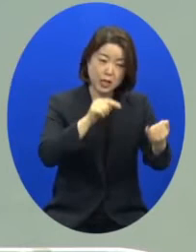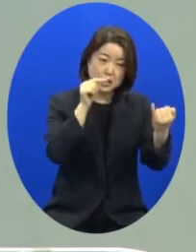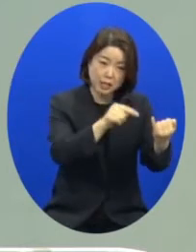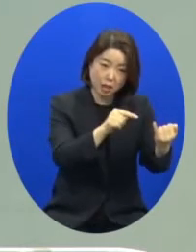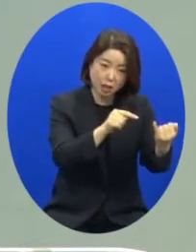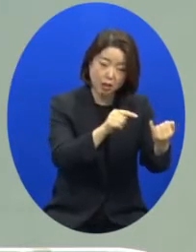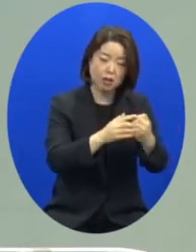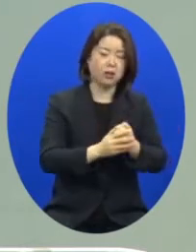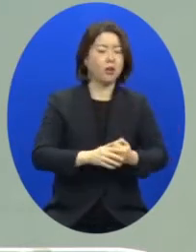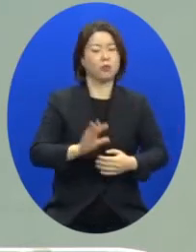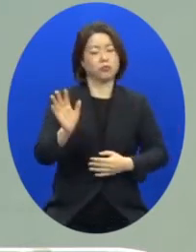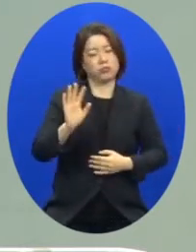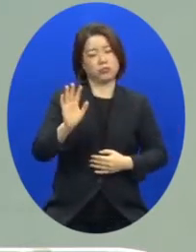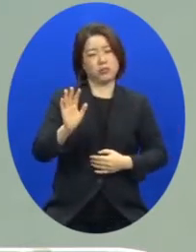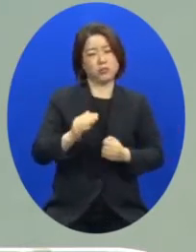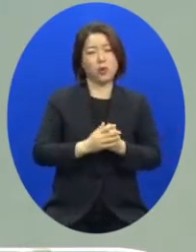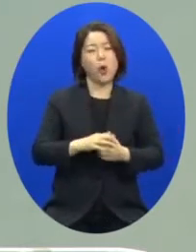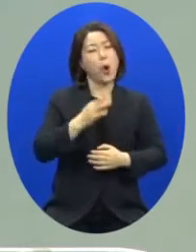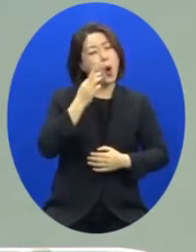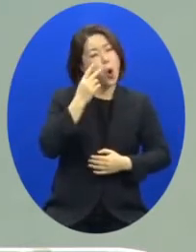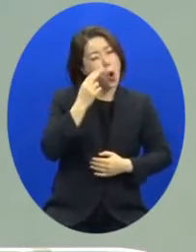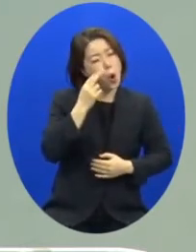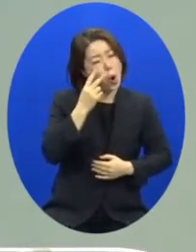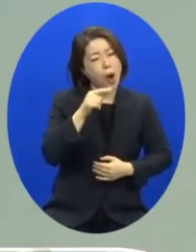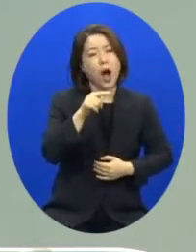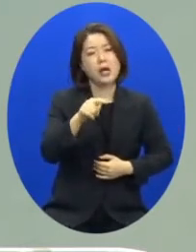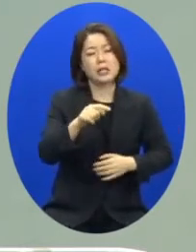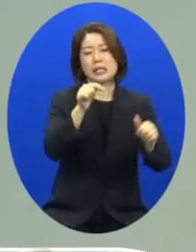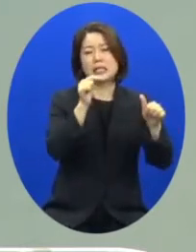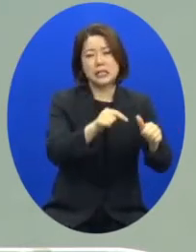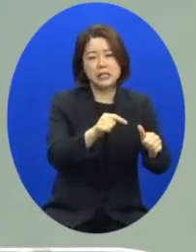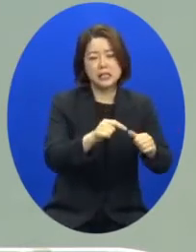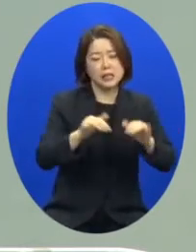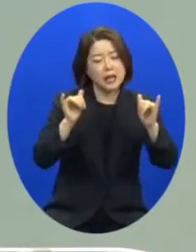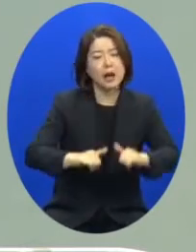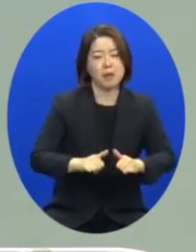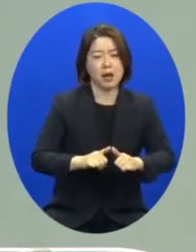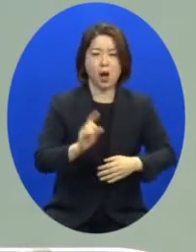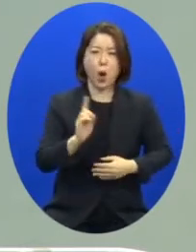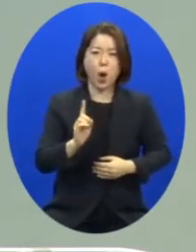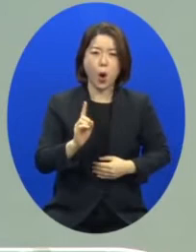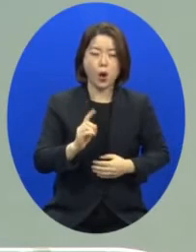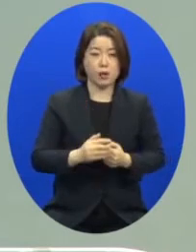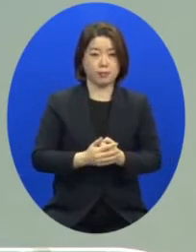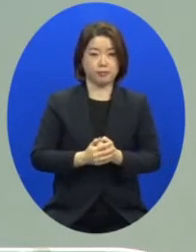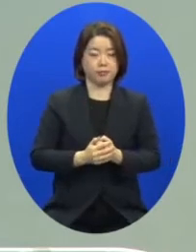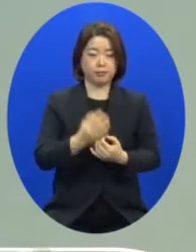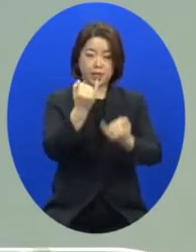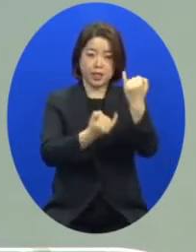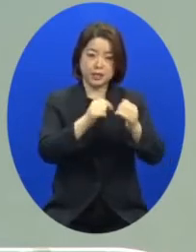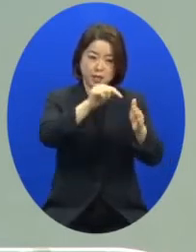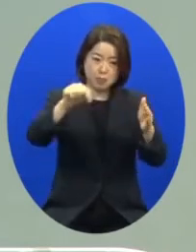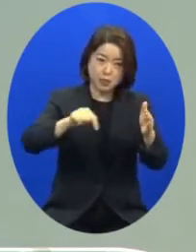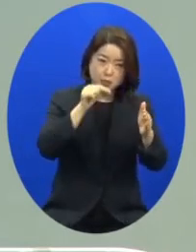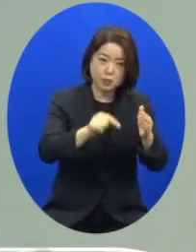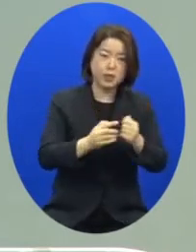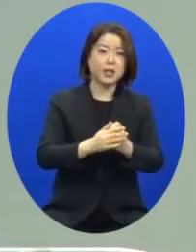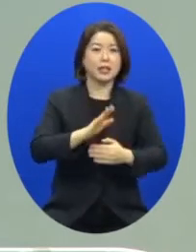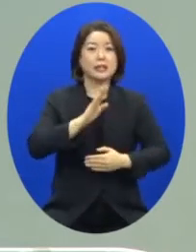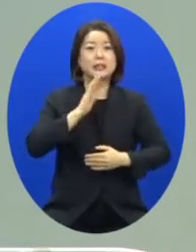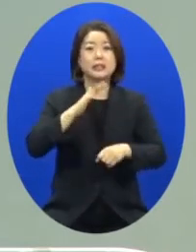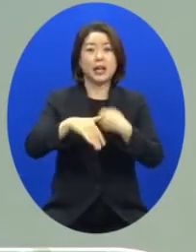그랬더니 그걸 아니고 혹시 그렇게 하면 어떻게 하나요 제가 그 자매 소개 실제로는